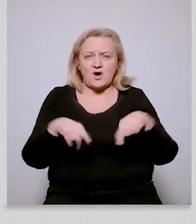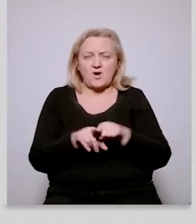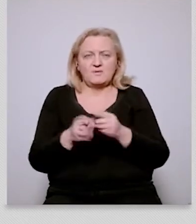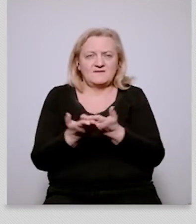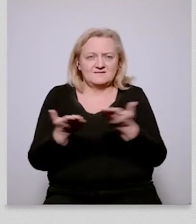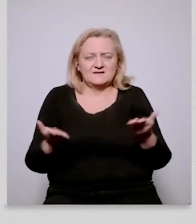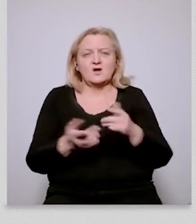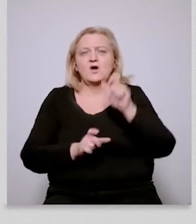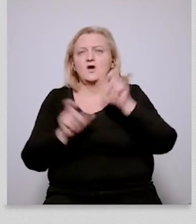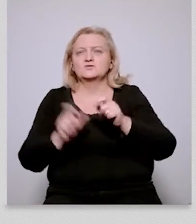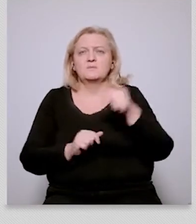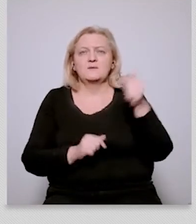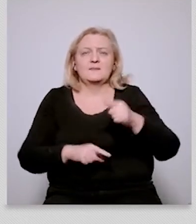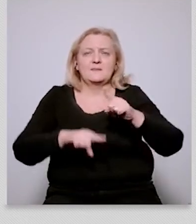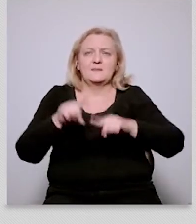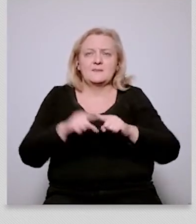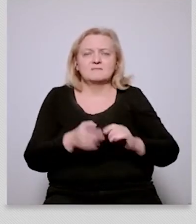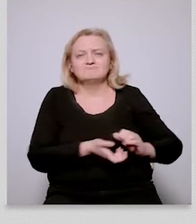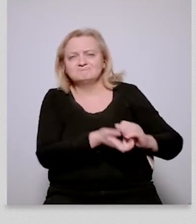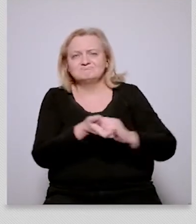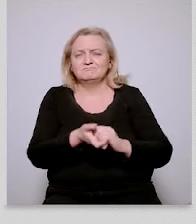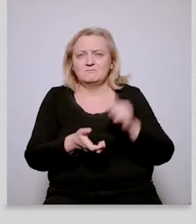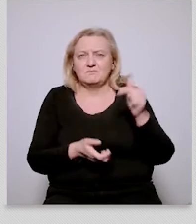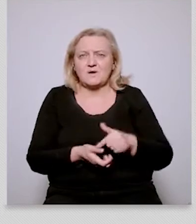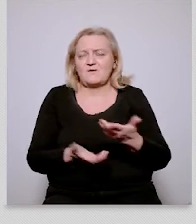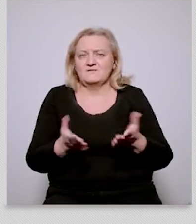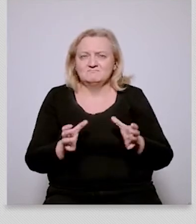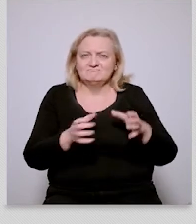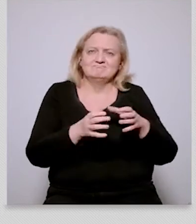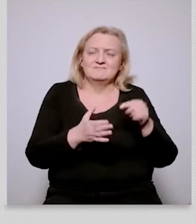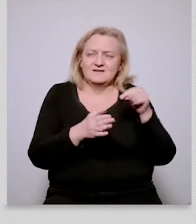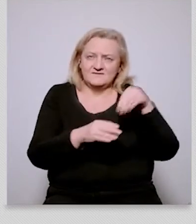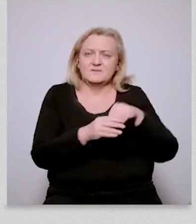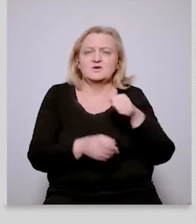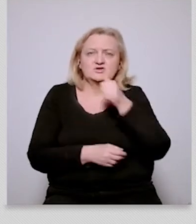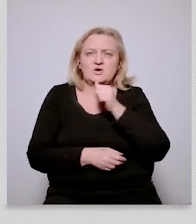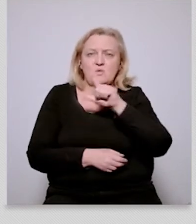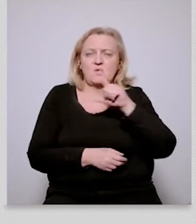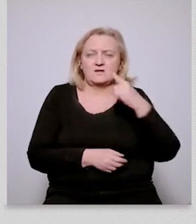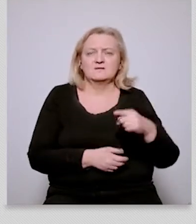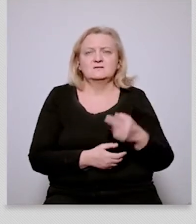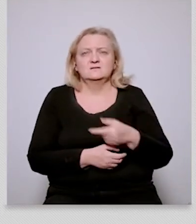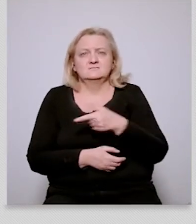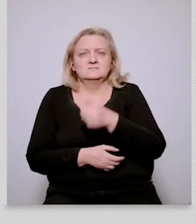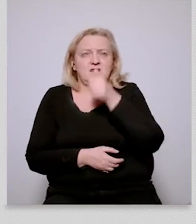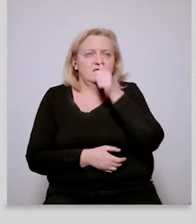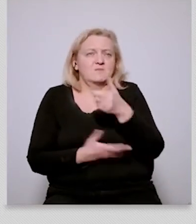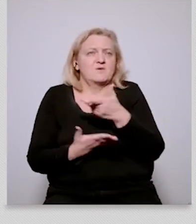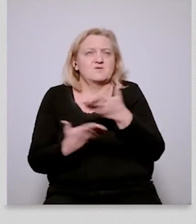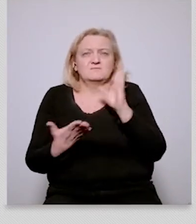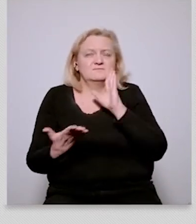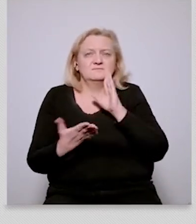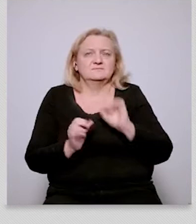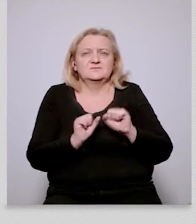osoby, które powinny naturalnie być sojusznikiem Zielonego Ładu, właściwie nie mogą nimi nie stają się nimi.